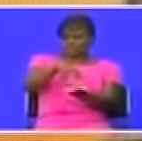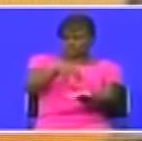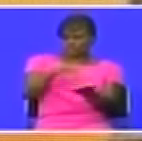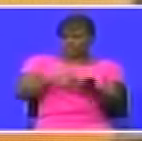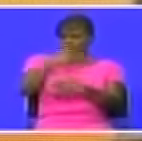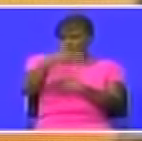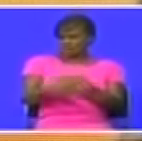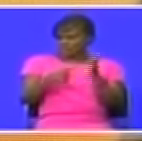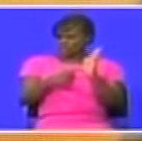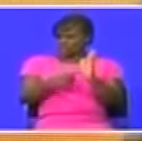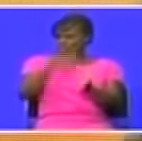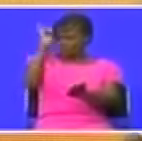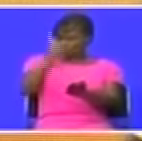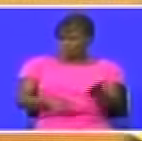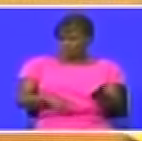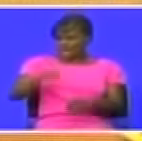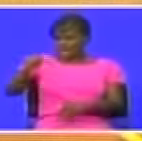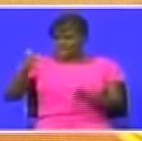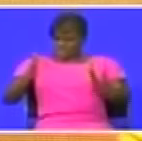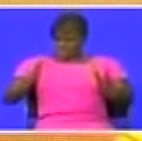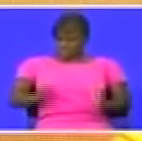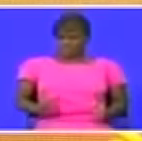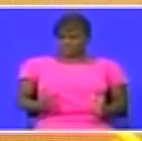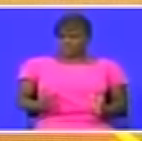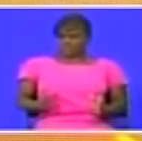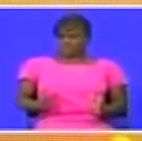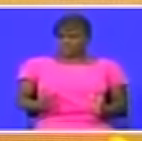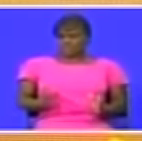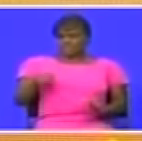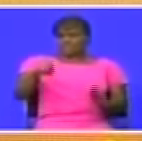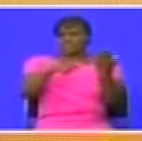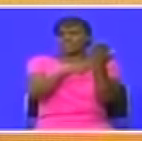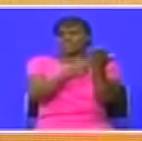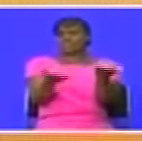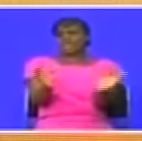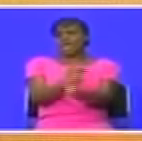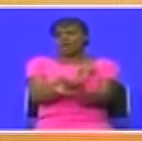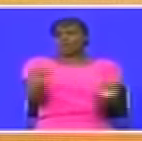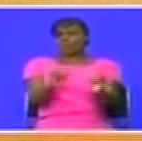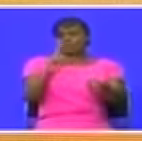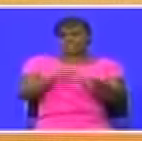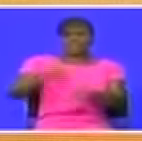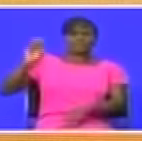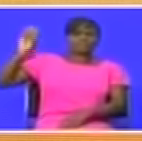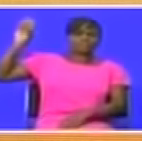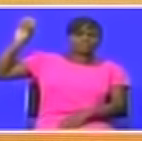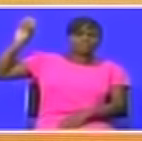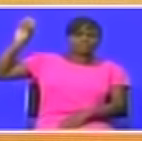hasa baada ya kuibuka kwamba kulikuwa na jamaa mwingine kwa jina Kiprop ambaye hakutajwa kwenye hati ya kiapo ya